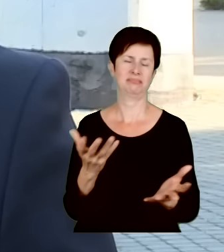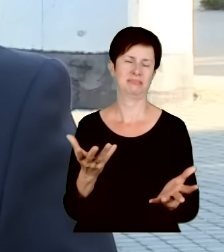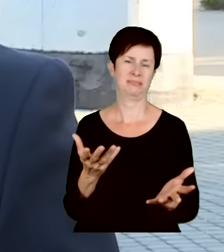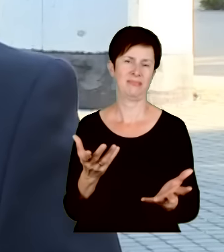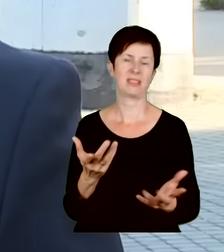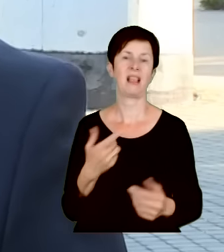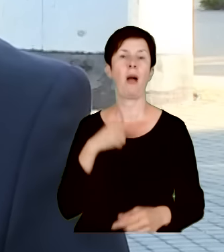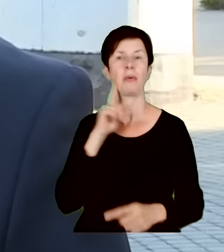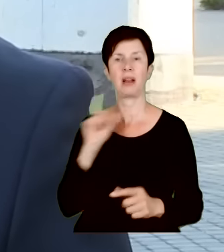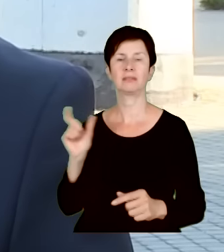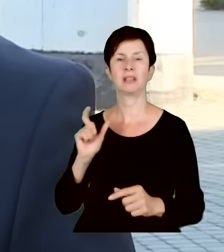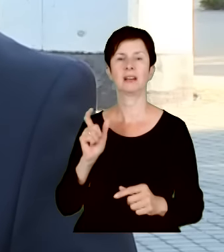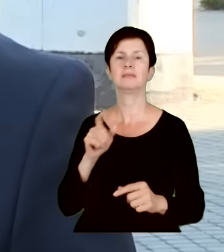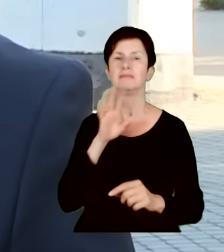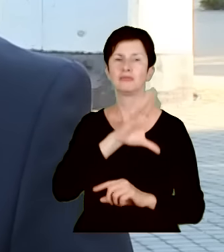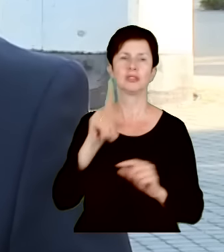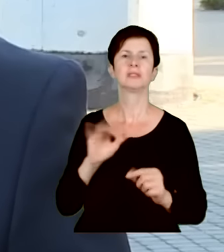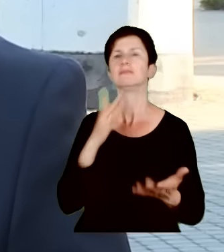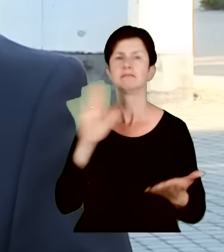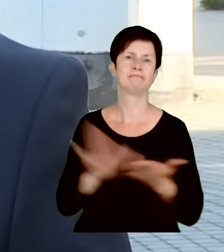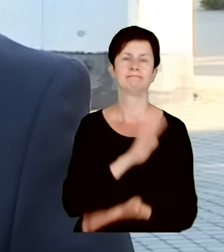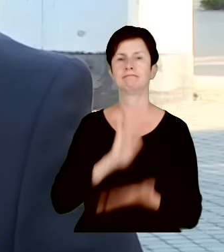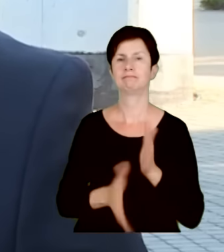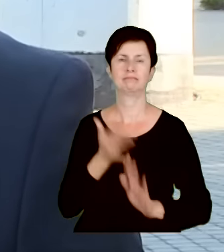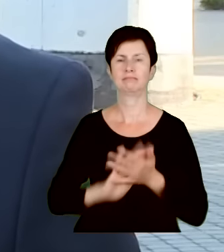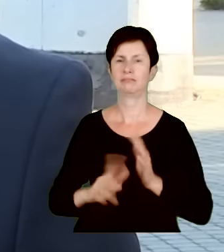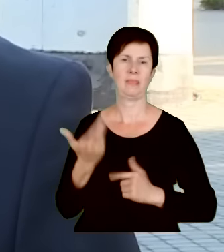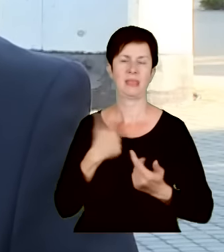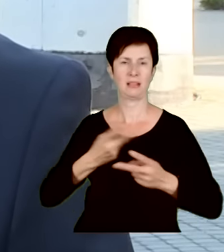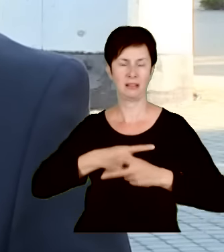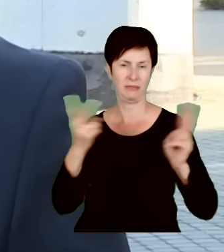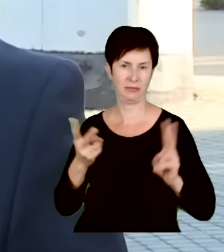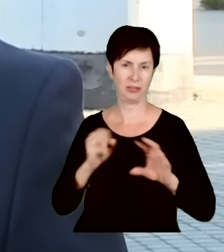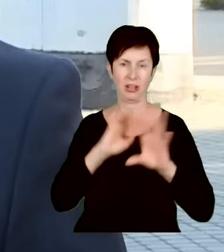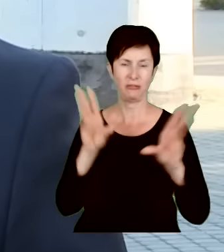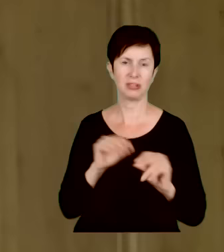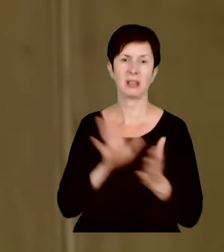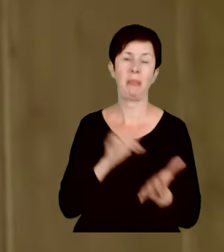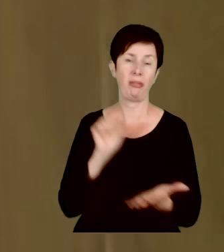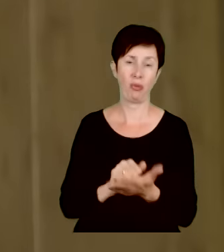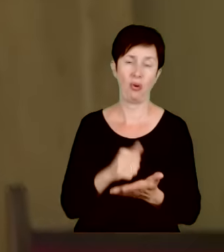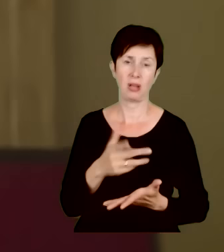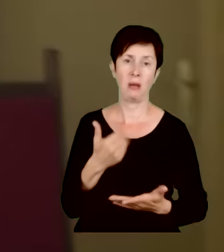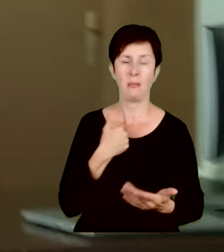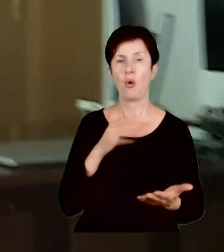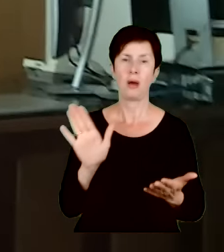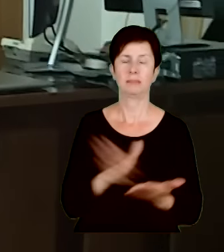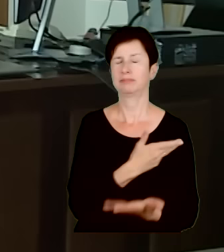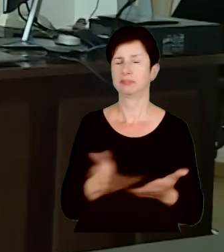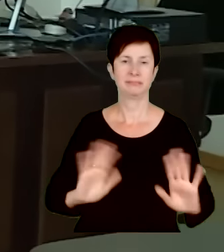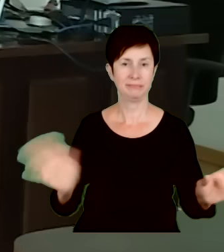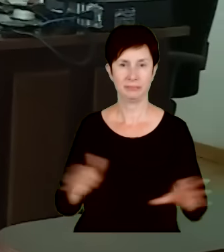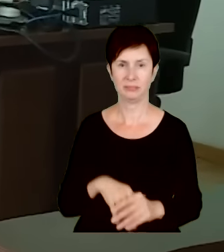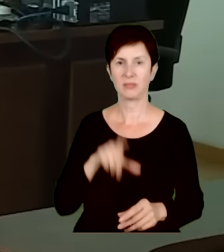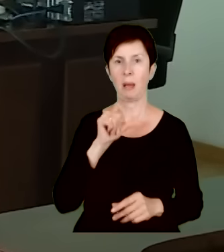tuszować te wszystkie afery które wówczas miejsce i te wszystkie patologie tuszować po upadku PRLu Nie dokonano